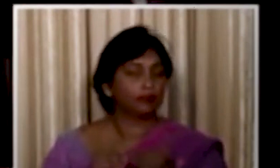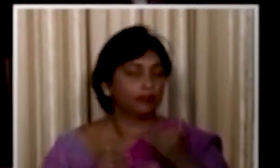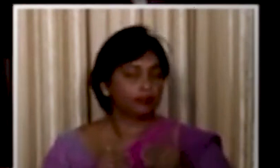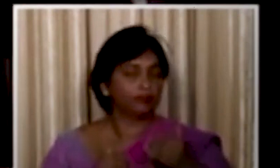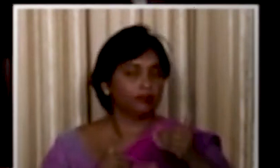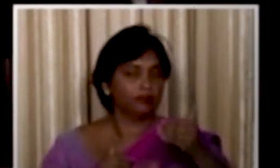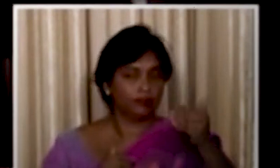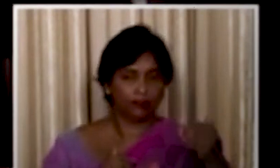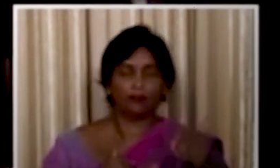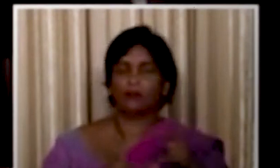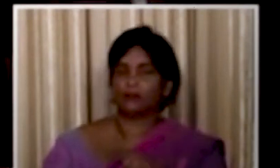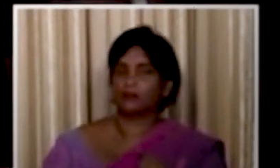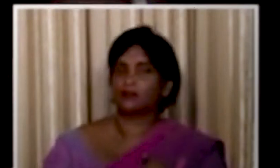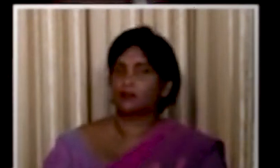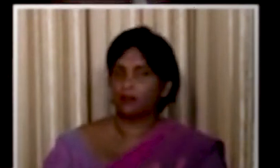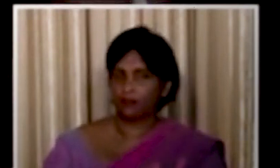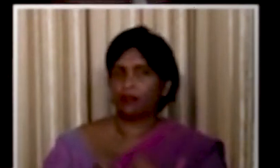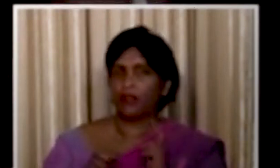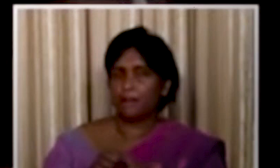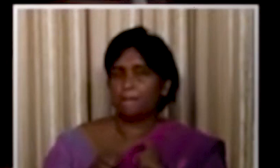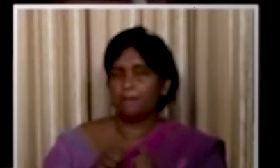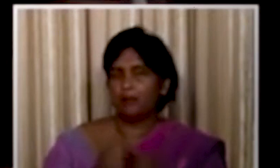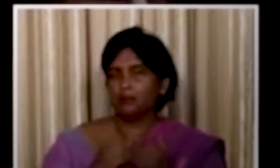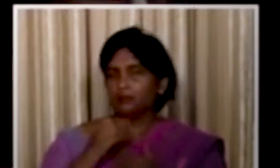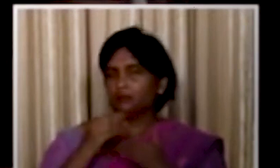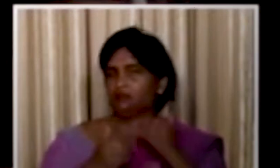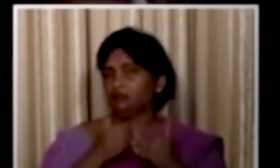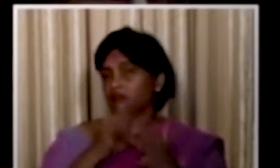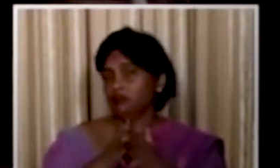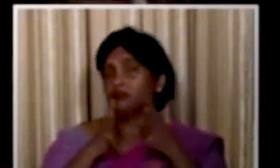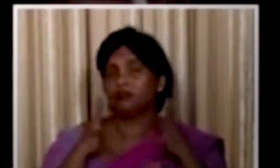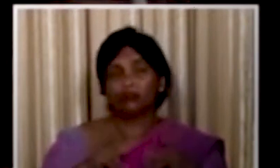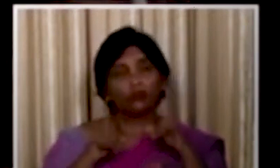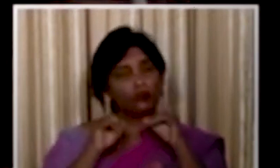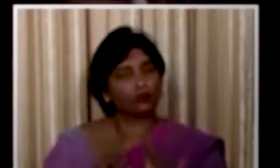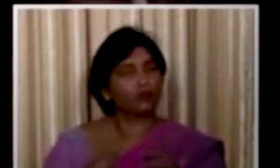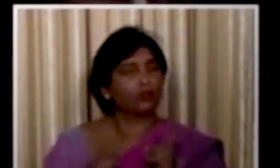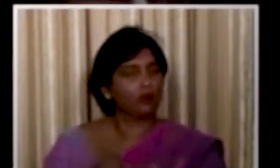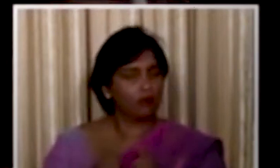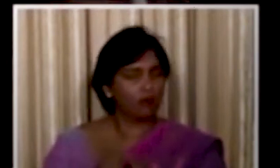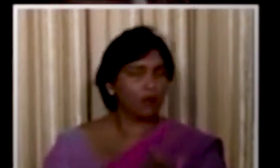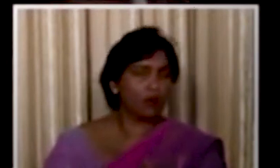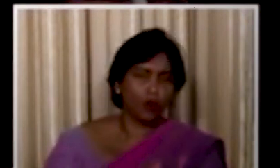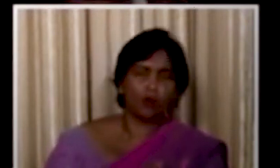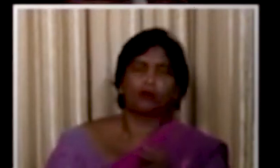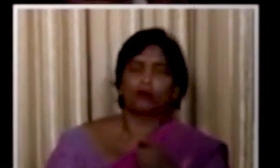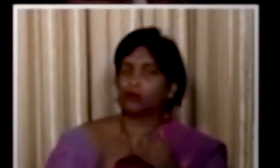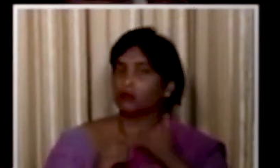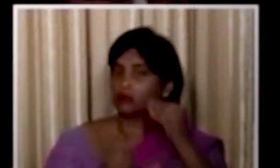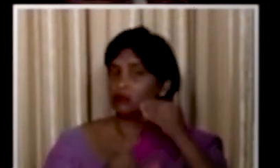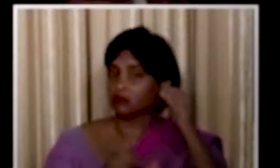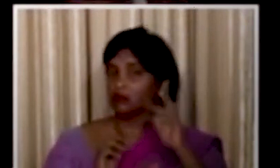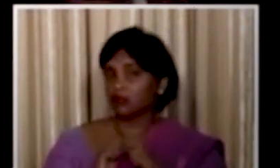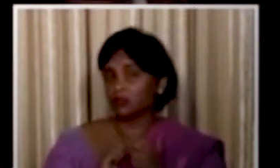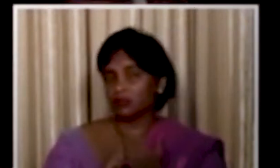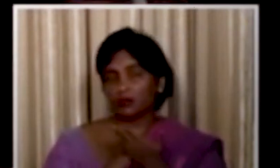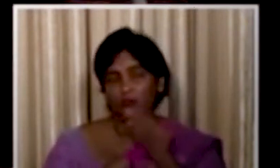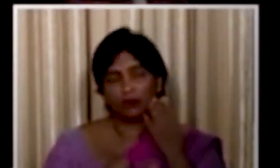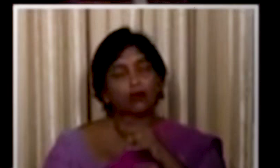மோசமாக இருக்கும். நாளடைவில் இன்னும் தாக்குதல்கள் அதிகரிக்கும். அதன் பிற்பாடு மிக ஒரு